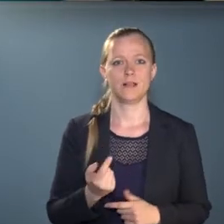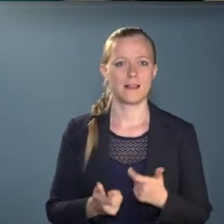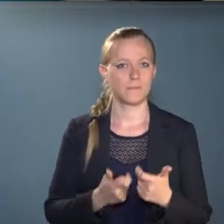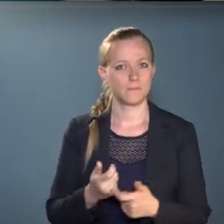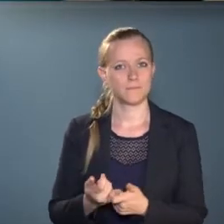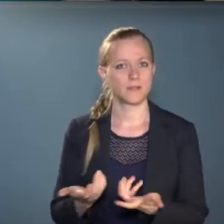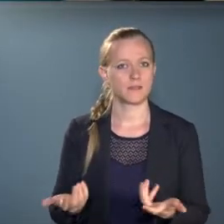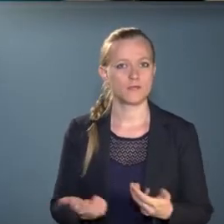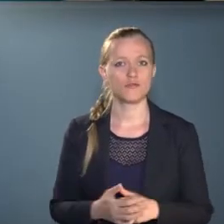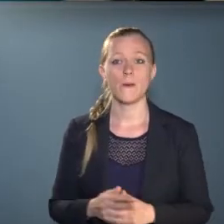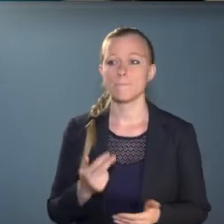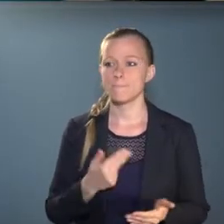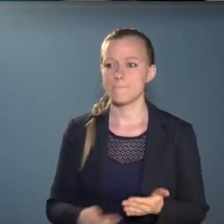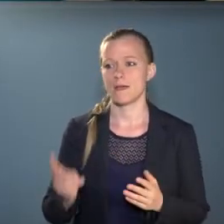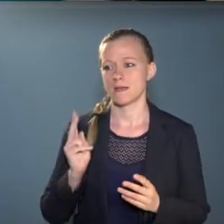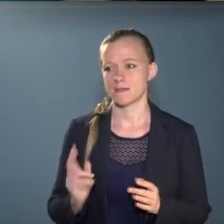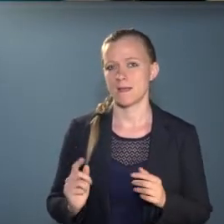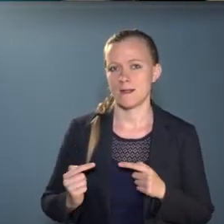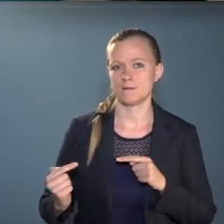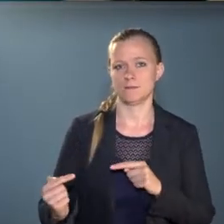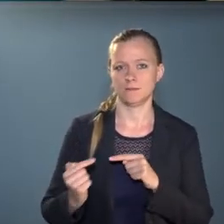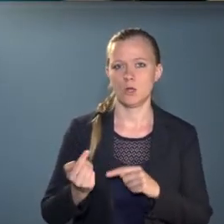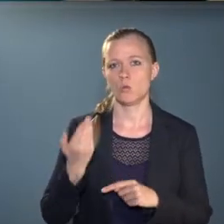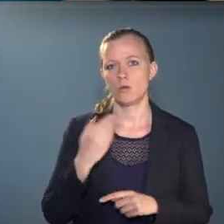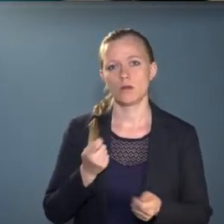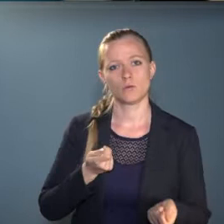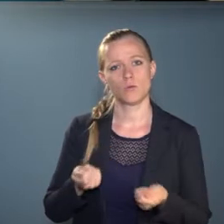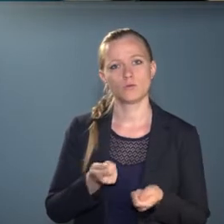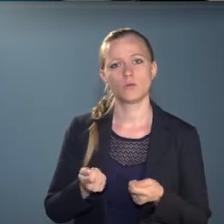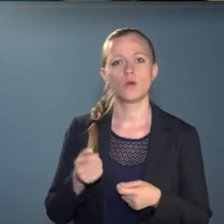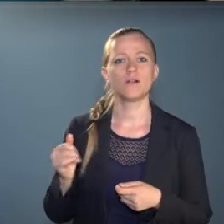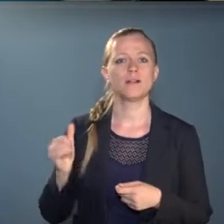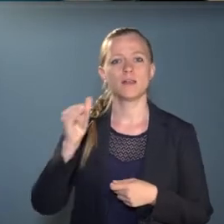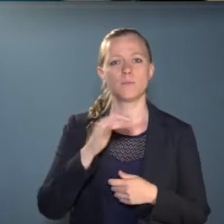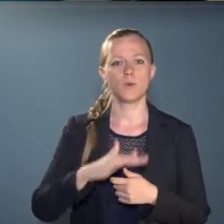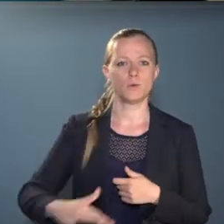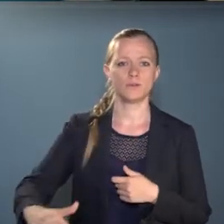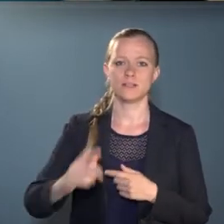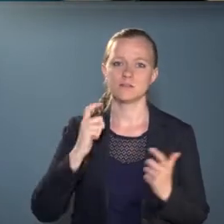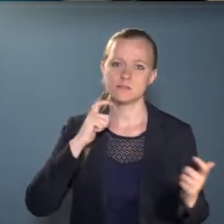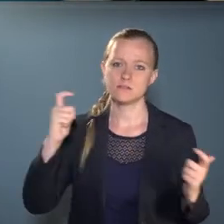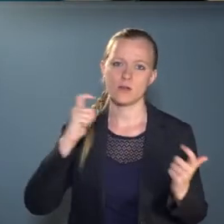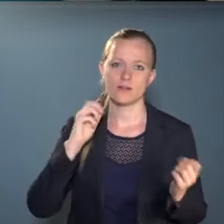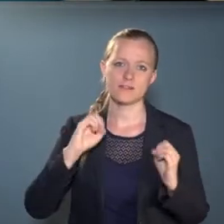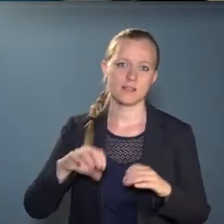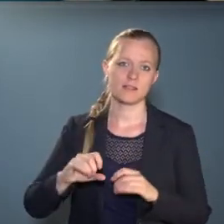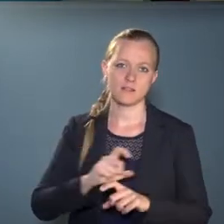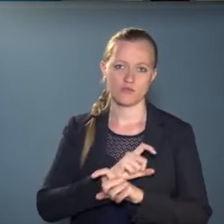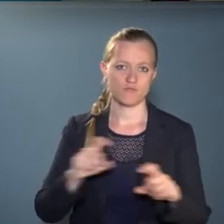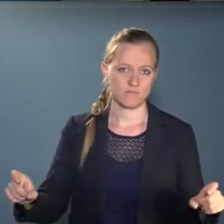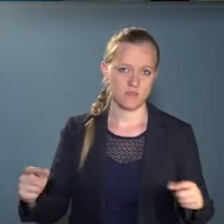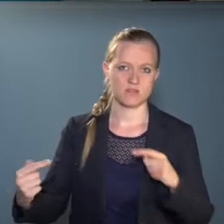hogy tudnilik perbe kellett menni a Hungara kontrollal a repülőtéri zaj szennyezés